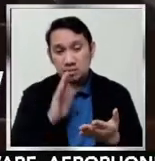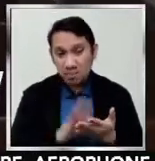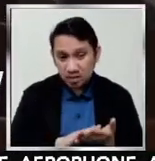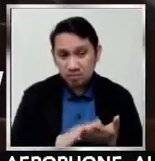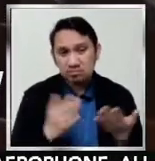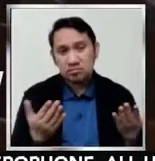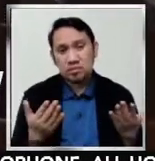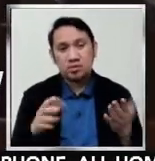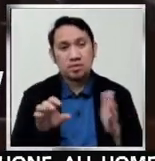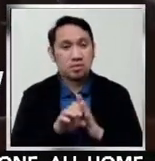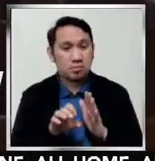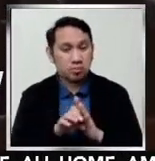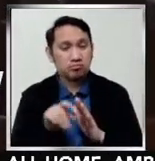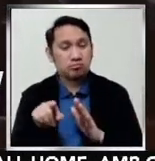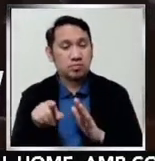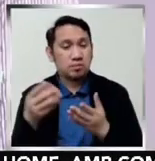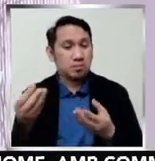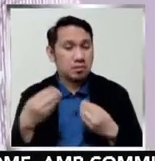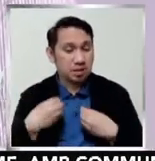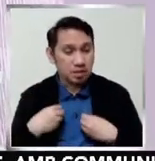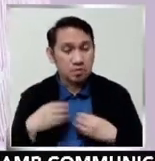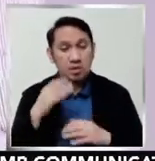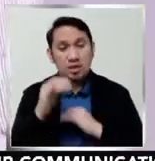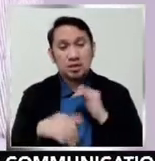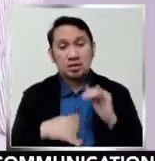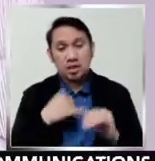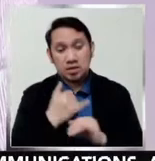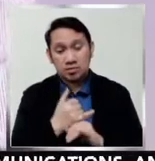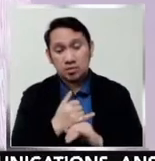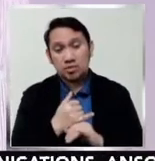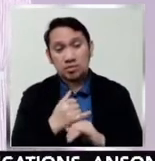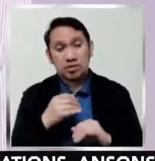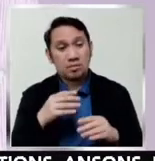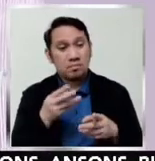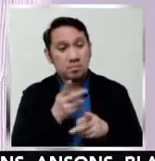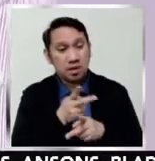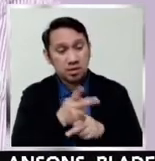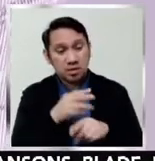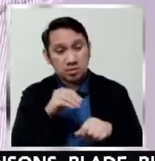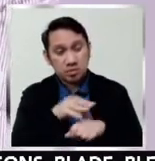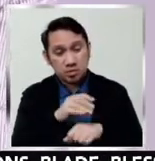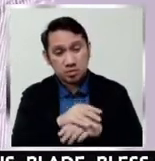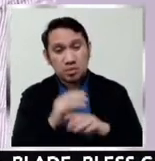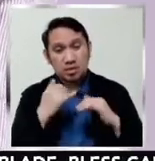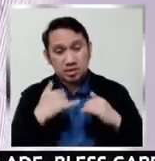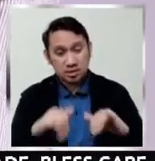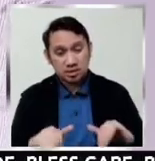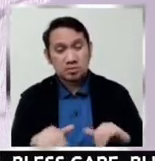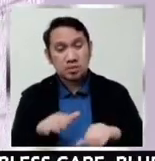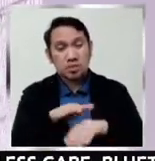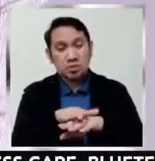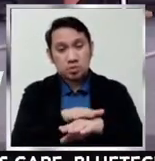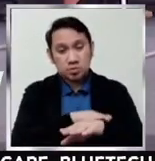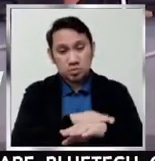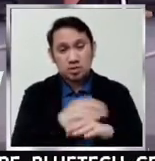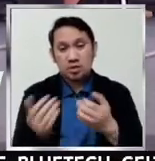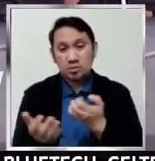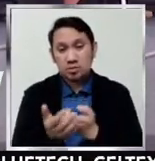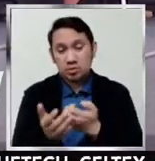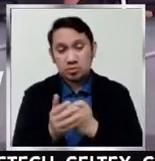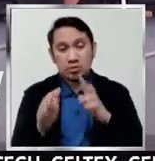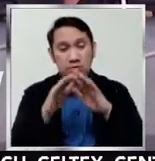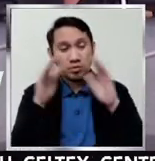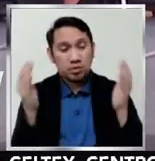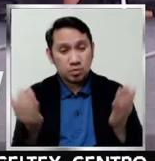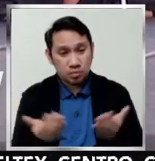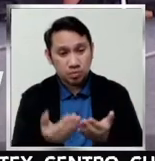babala ang International Monetary Fund kamakailan na mananatiling mabagal ang pagbango ng ekonomiya ng mundo at